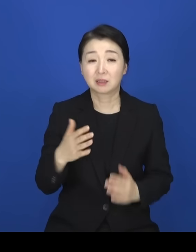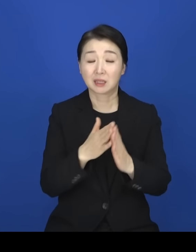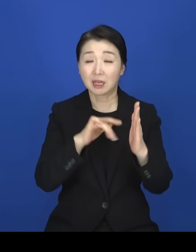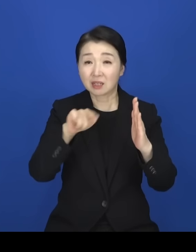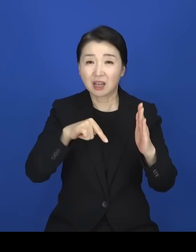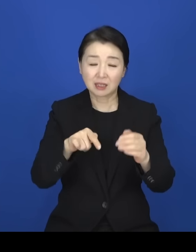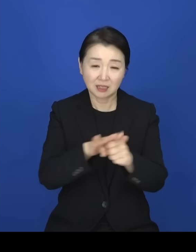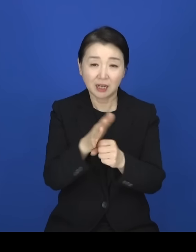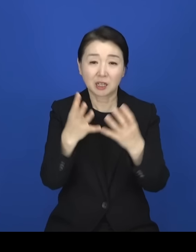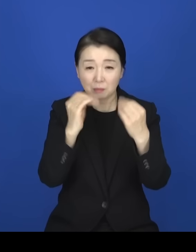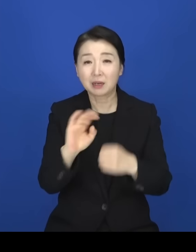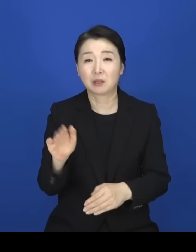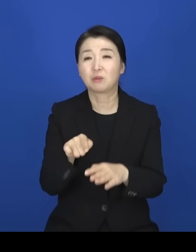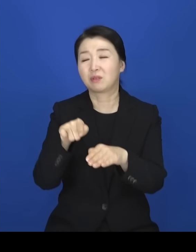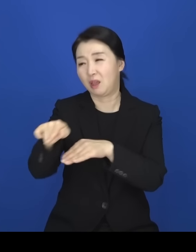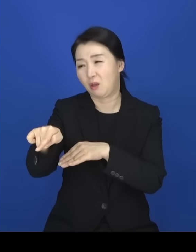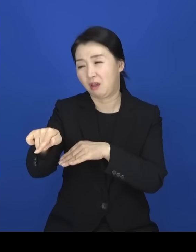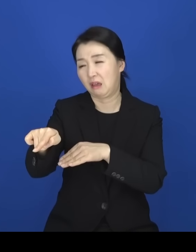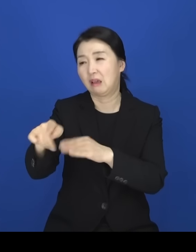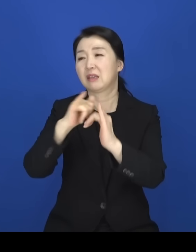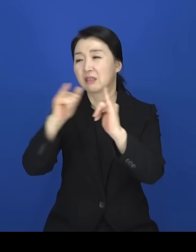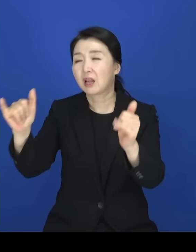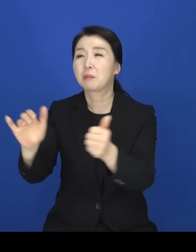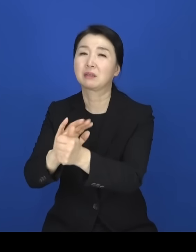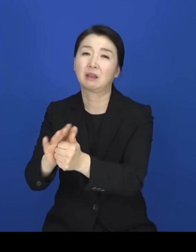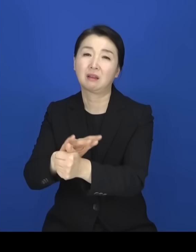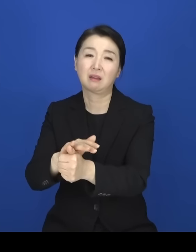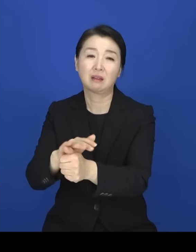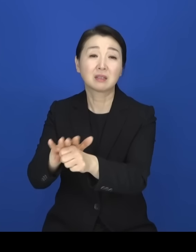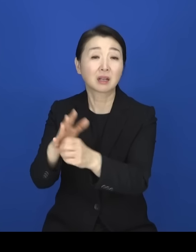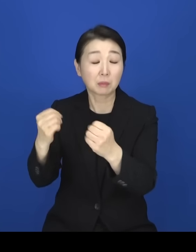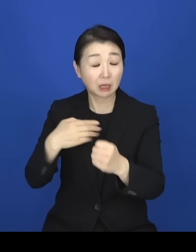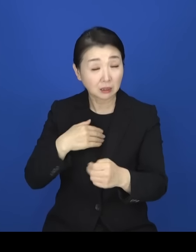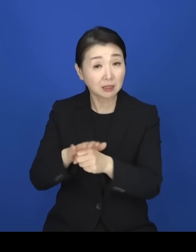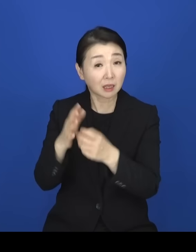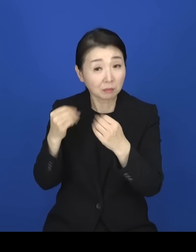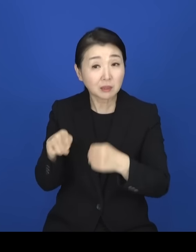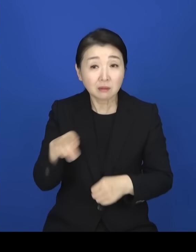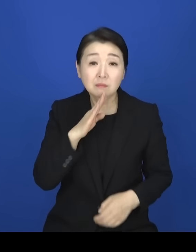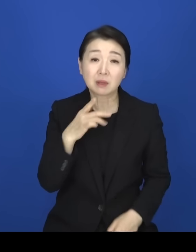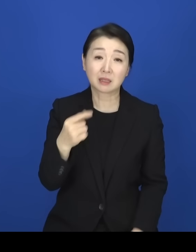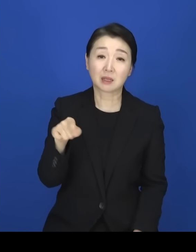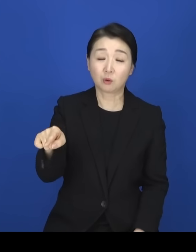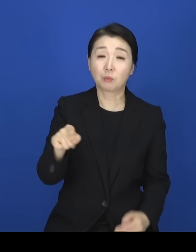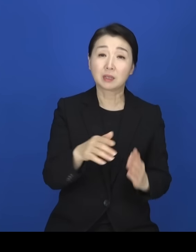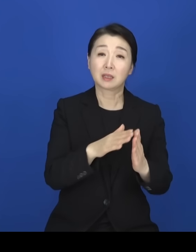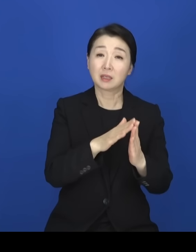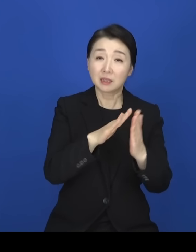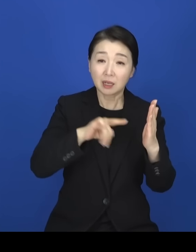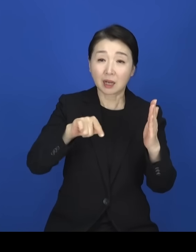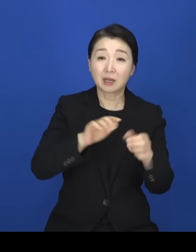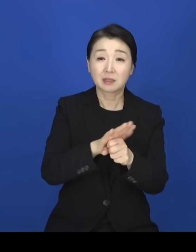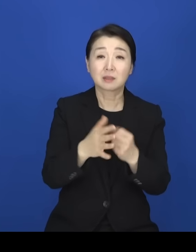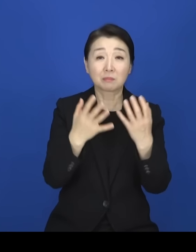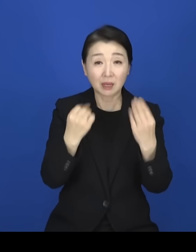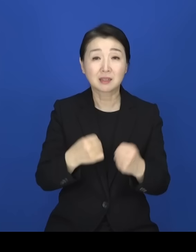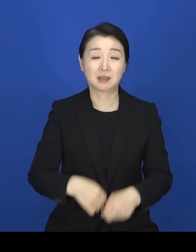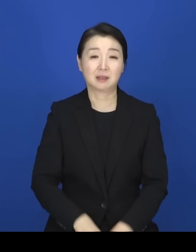많은 게 아니라 어디나? 대외적으로 정이 많은 분들. 네. 나 총이 많은데? 그렇지 오빠 정이 많지. 근데 네. 오빠는 가정에 정이 진짜 많아. 네. 네.